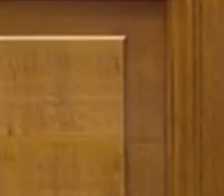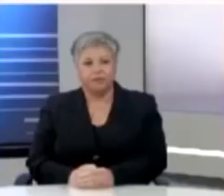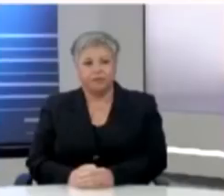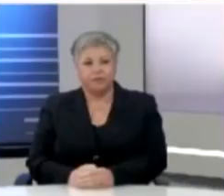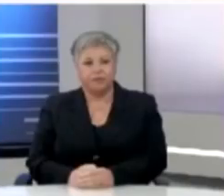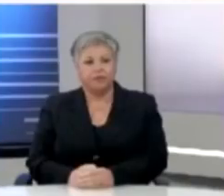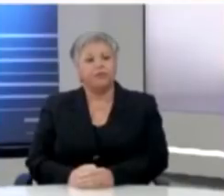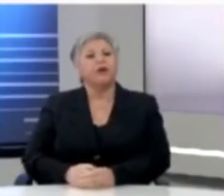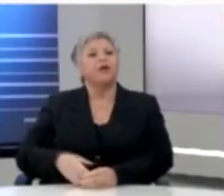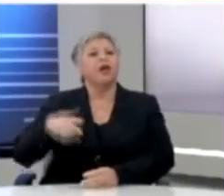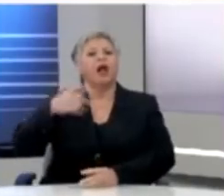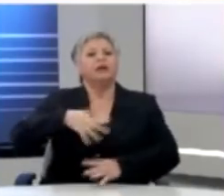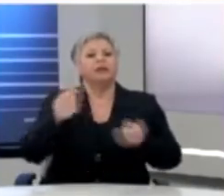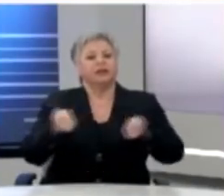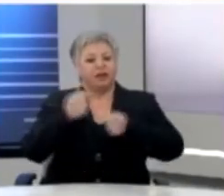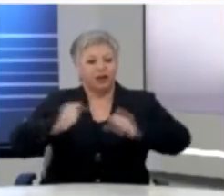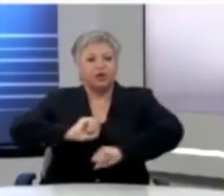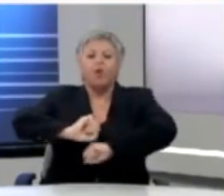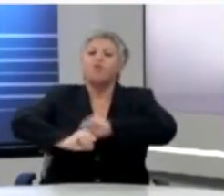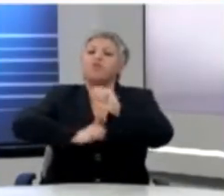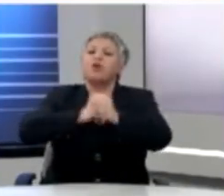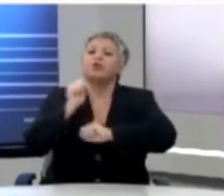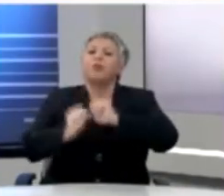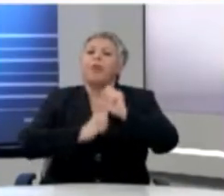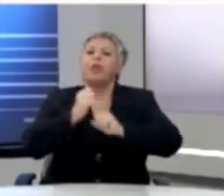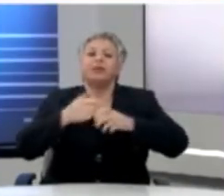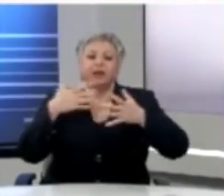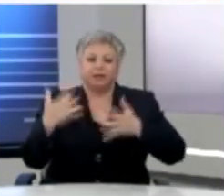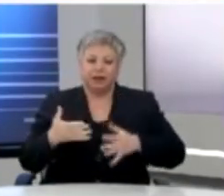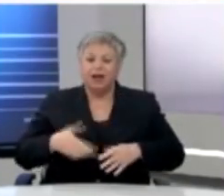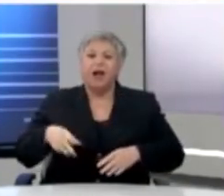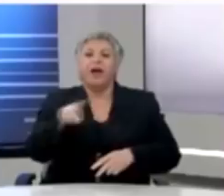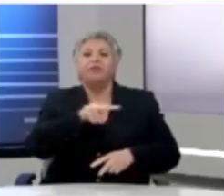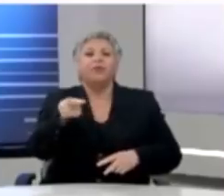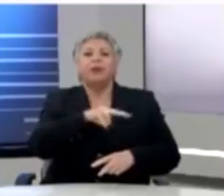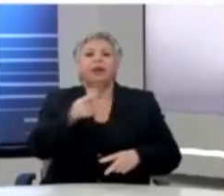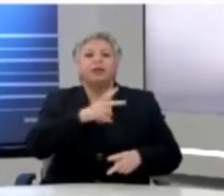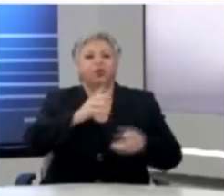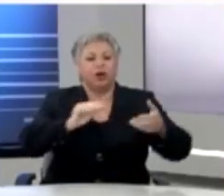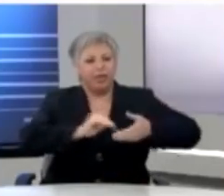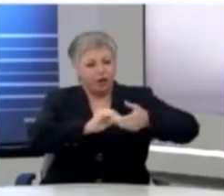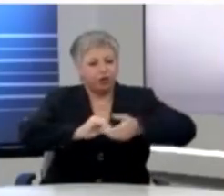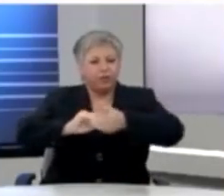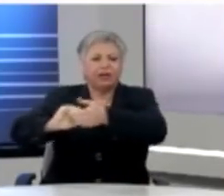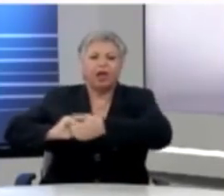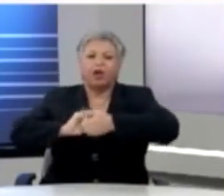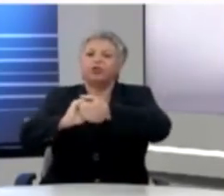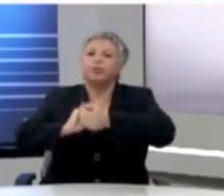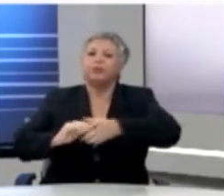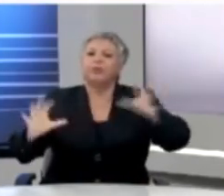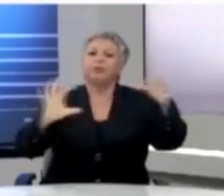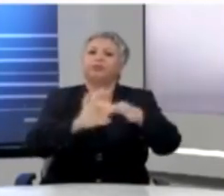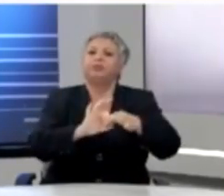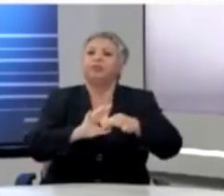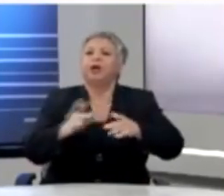Το αναφέρετε το δικαίωμά τους να ενημερώνονται, να συζητούν συλλογικά, να συνδιαμορφώνουν τα